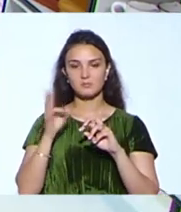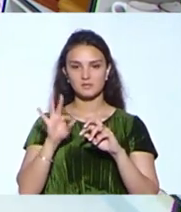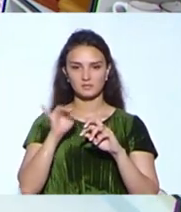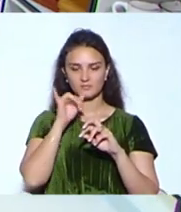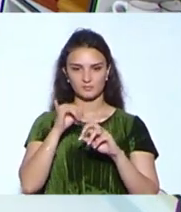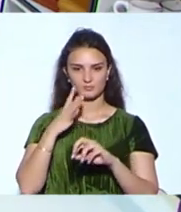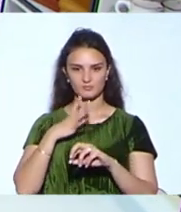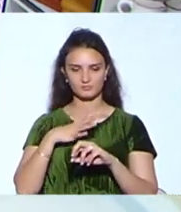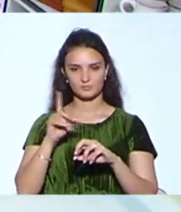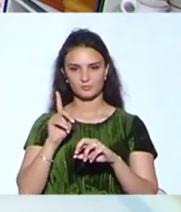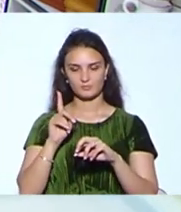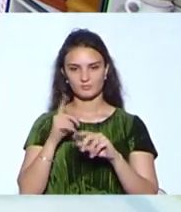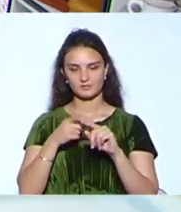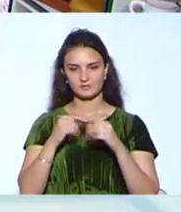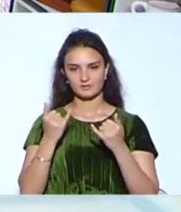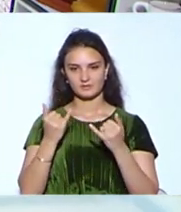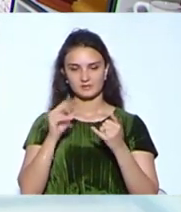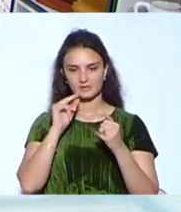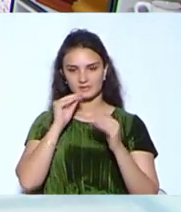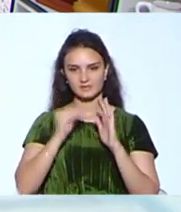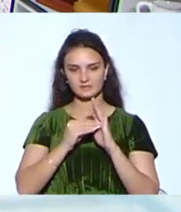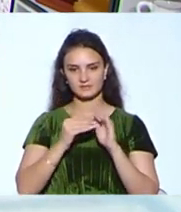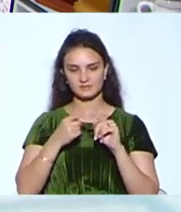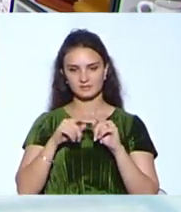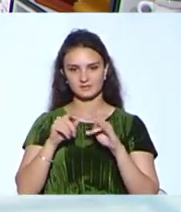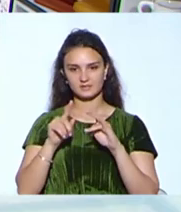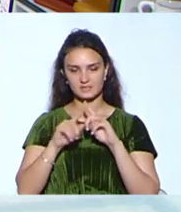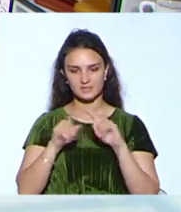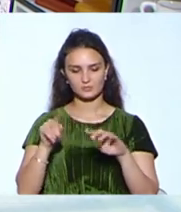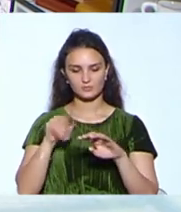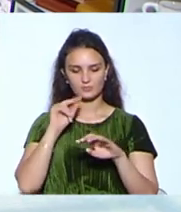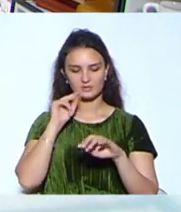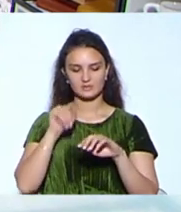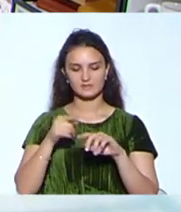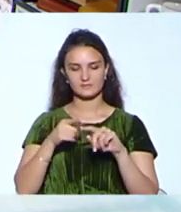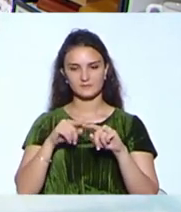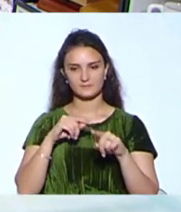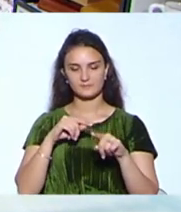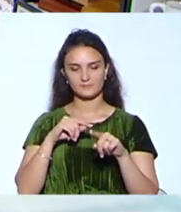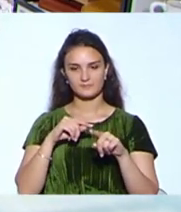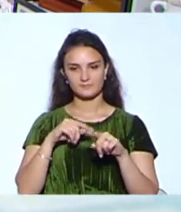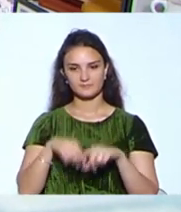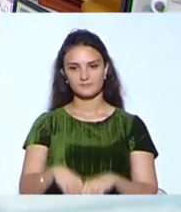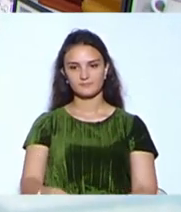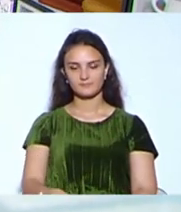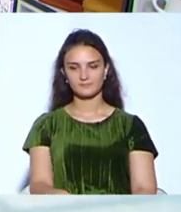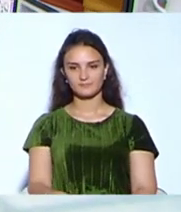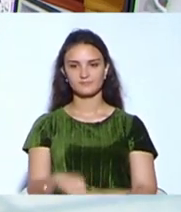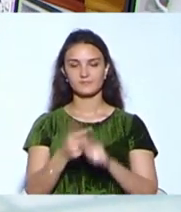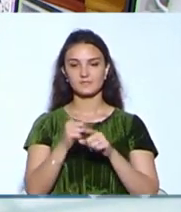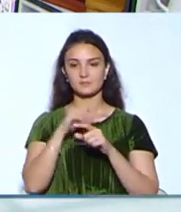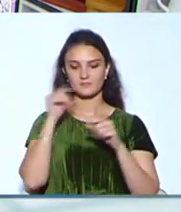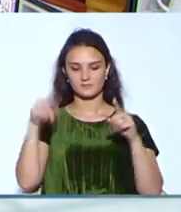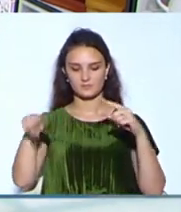ვერ მოვითმენ, რომ არ შევიმჩნიოთ დღევანდელი თარიღი. ეს არის განსაკუთრებული თარიღი, რომელიც ძალიან